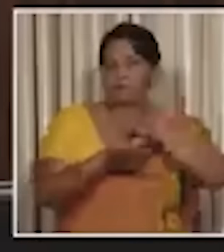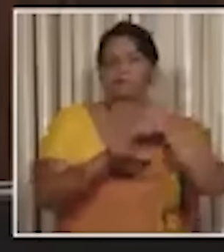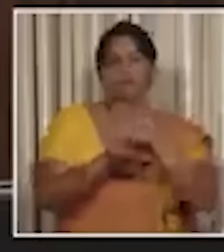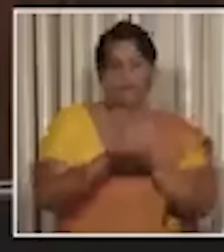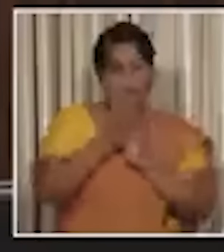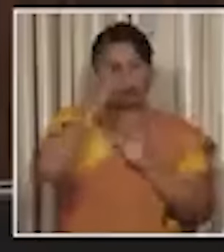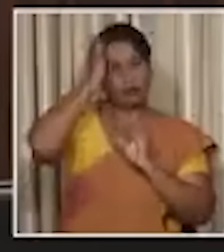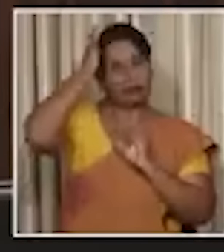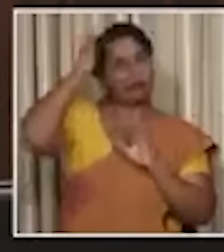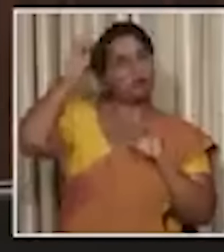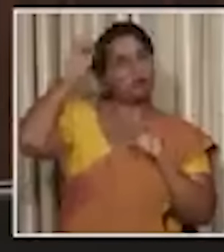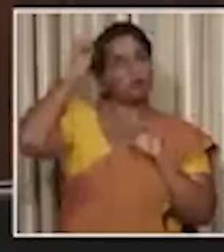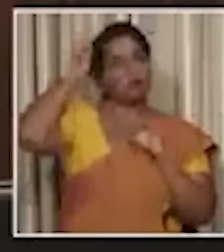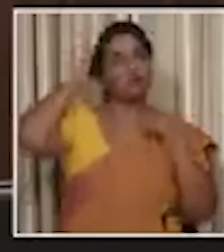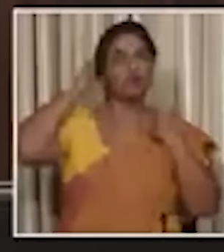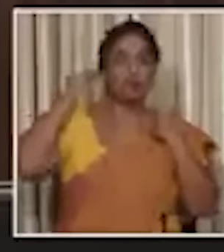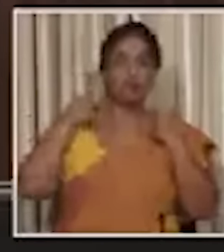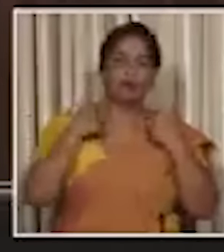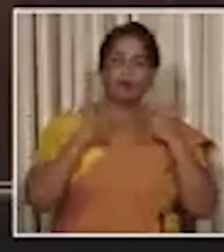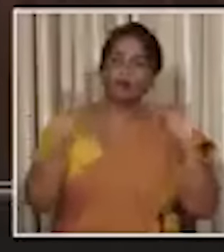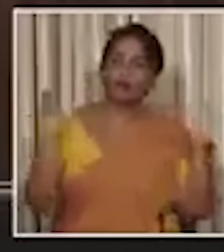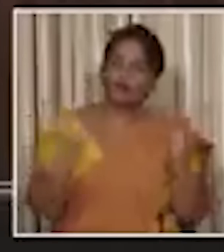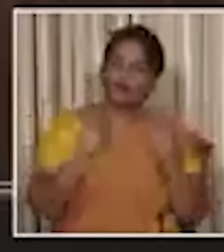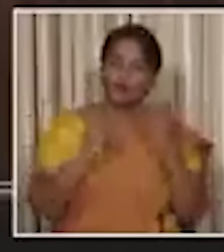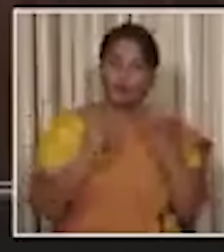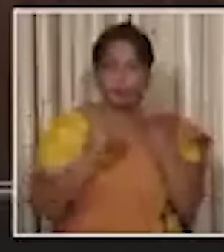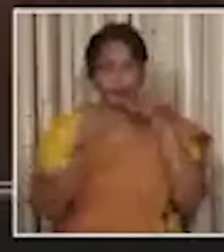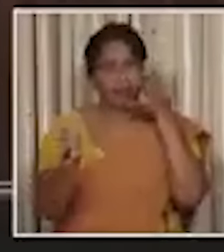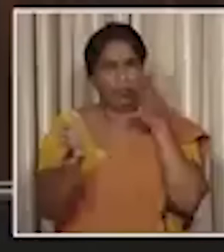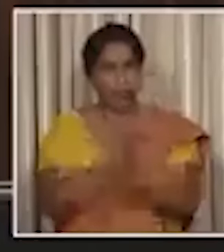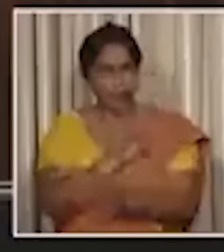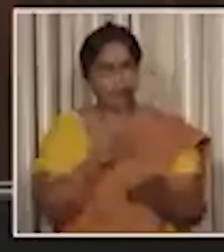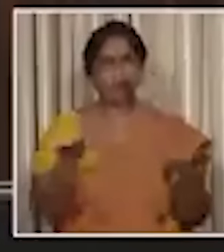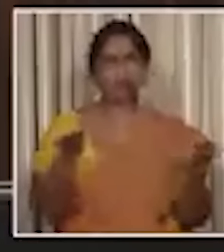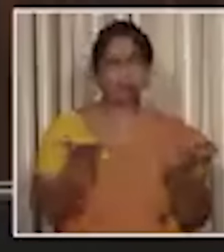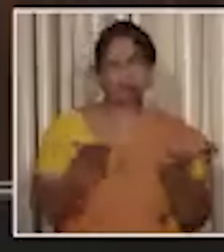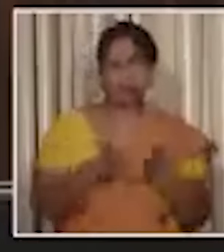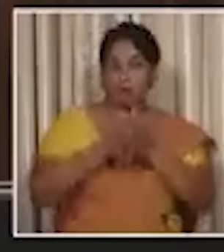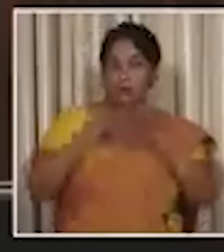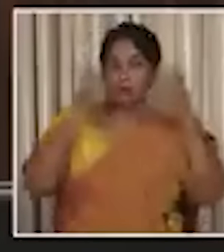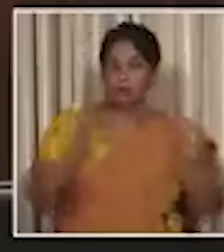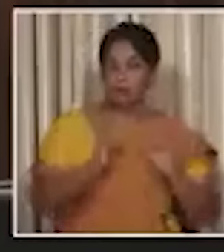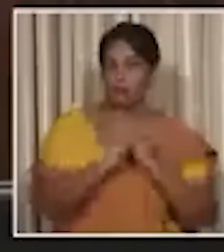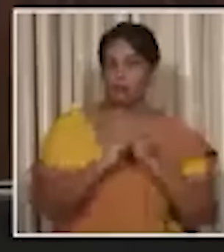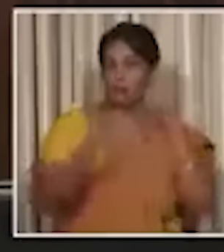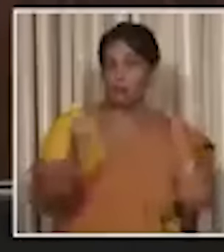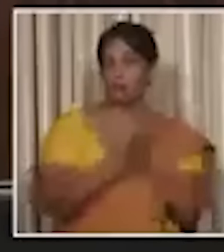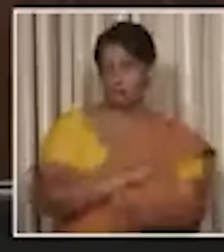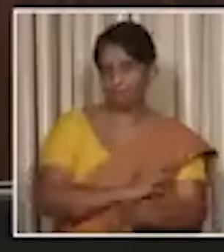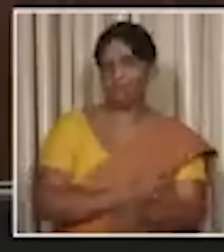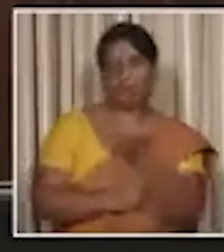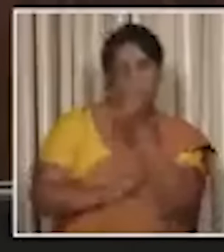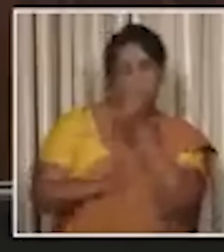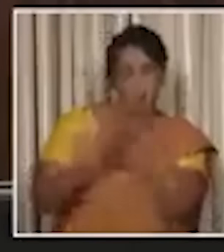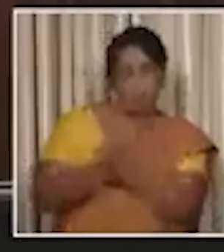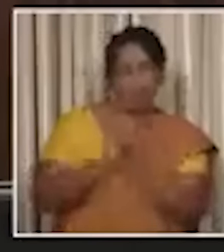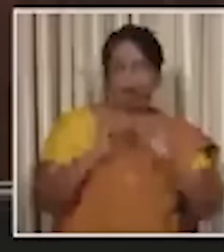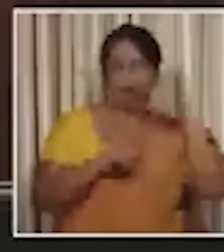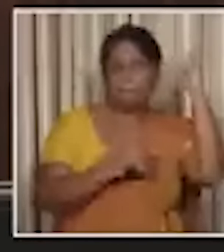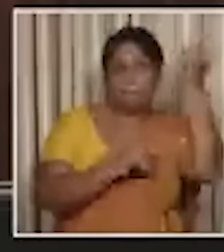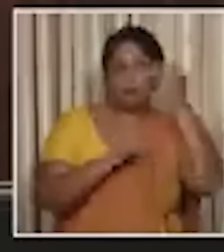இருக்கின்றதான ஒரு நாடு அல்ல. இந்த சந்தைக்குள்ளே ஏகபோக நிலைமை ஏற்படலாம். அதே போல அரிசி சந்தையை நாங்கள் எடுத்துக்கொண்டாலும்